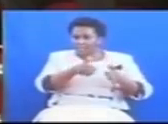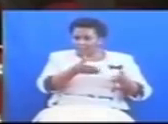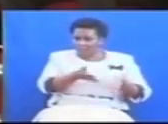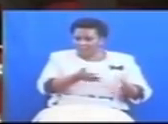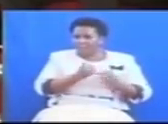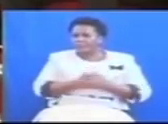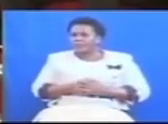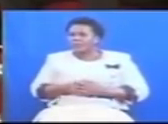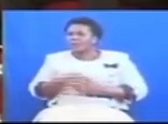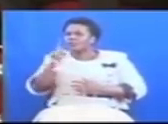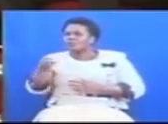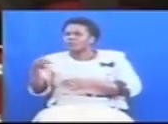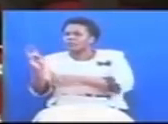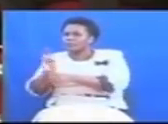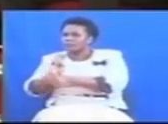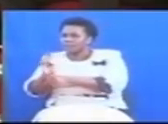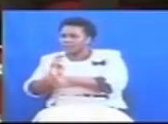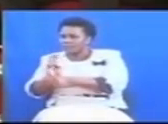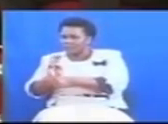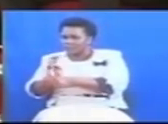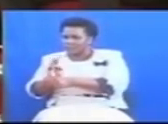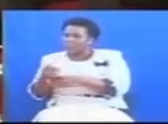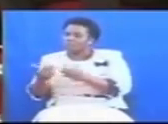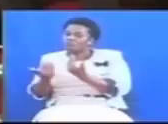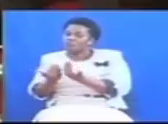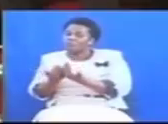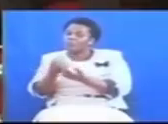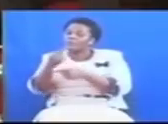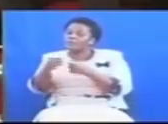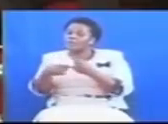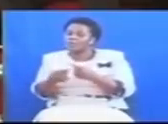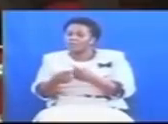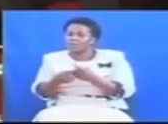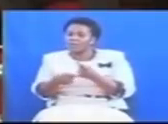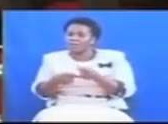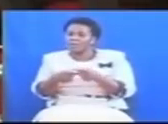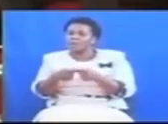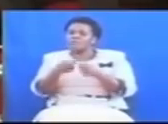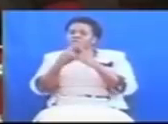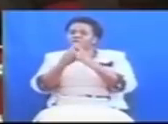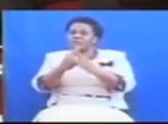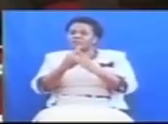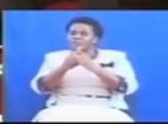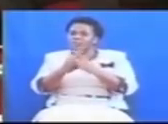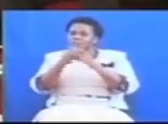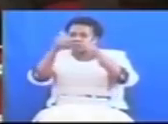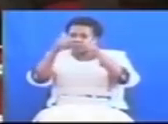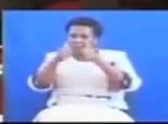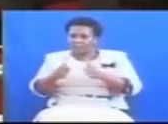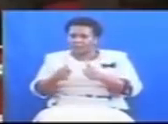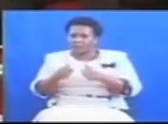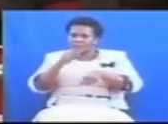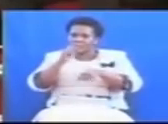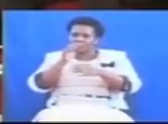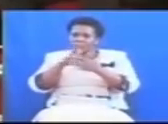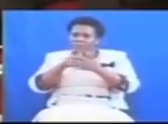huu, na endeleeni kufuatilia matangazo ya Bunge Channel. Hadi wakati mwingine, ni Bakari Msulwa na watakia siku njema. Asa